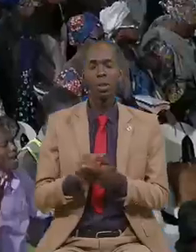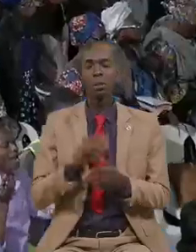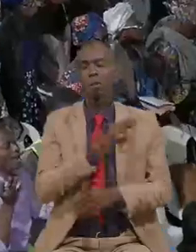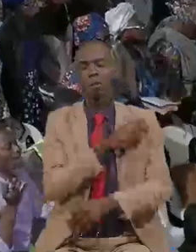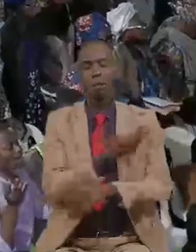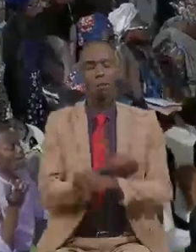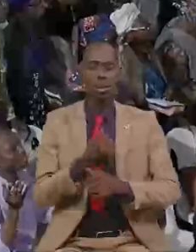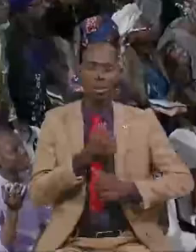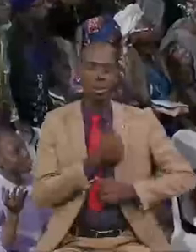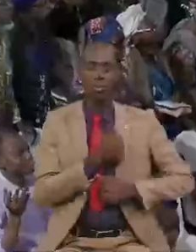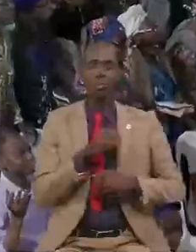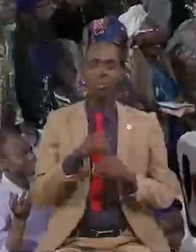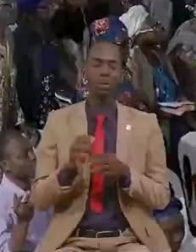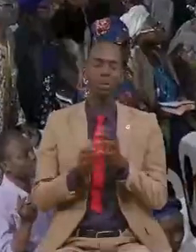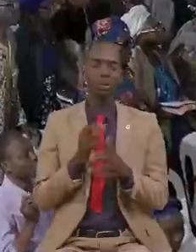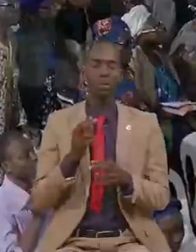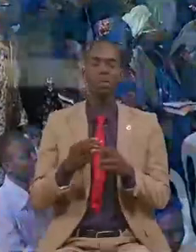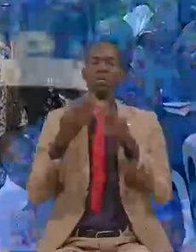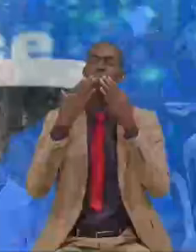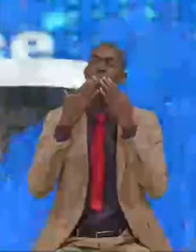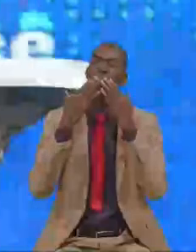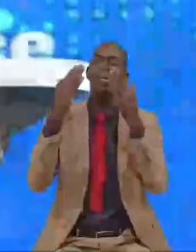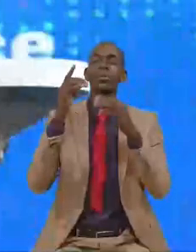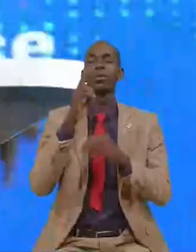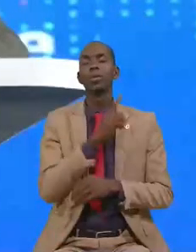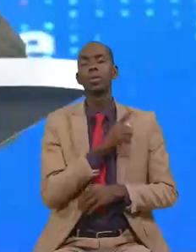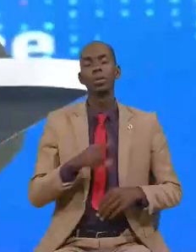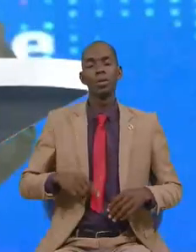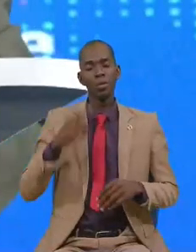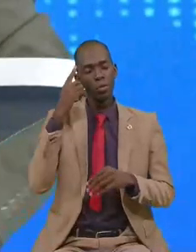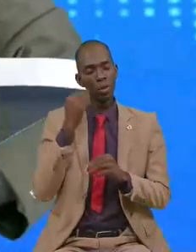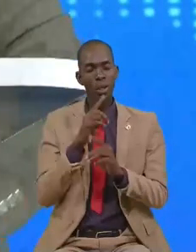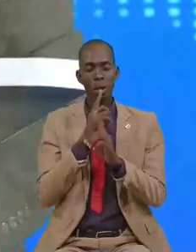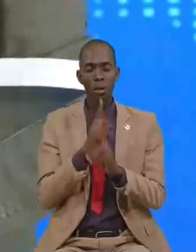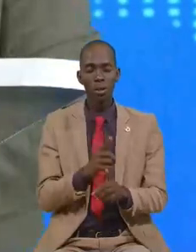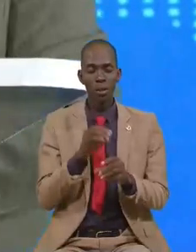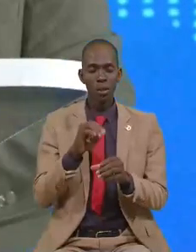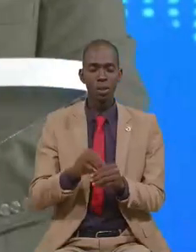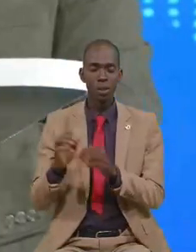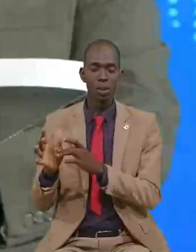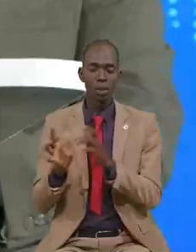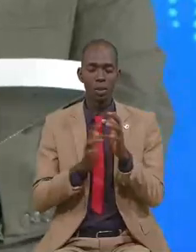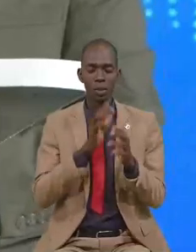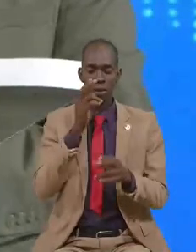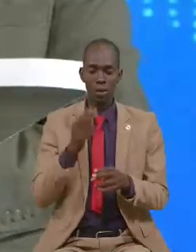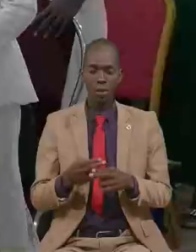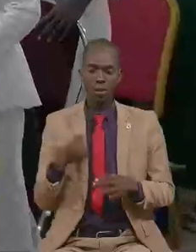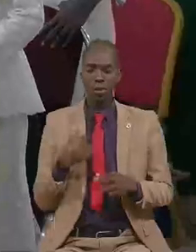partie de cette grande armée. Merci Seigneur pour l'exaucement. Au nom de Jésus, nous prions.